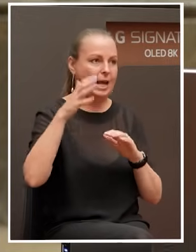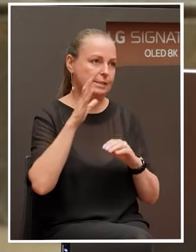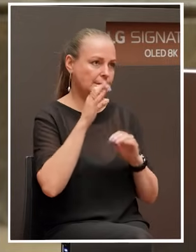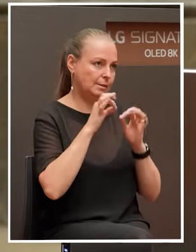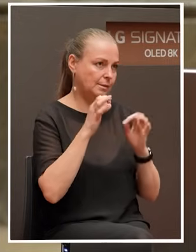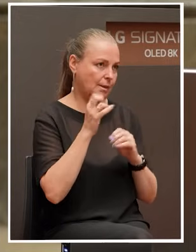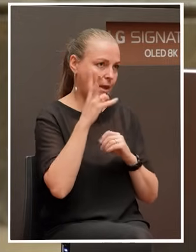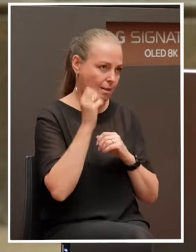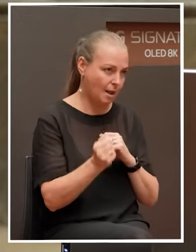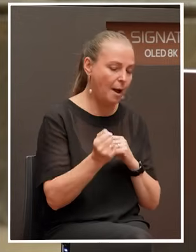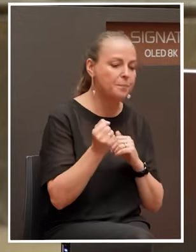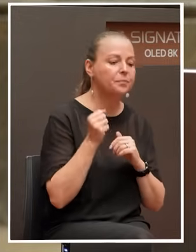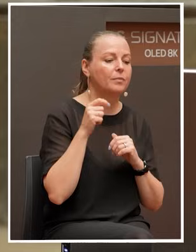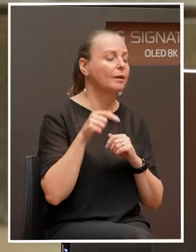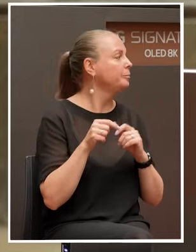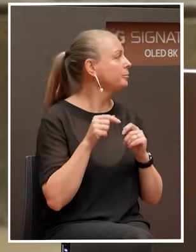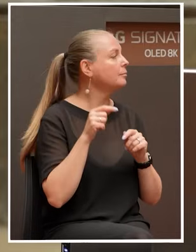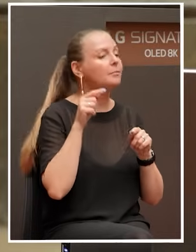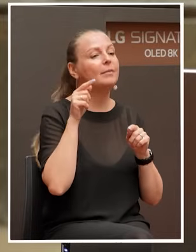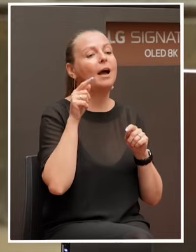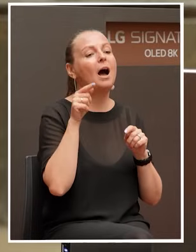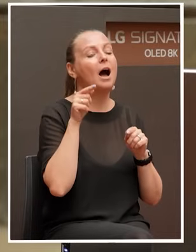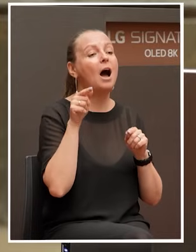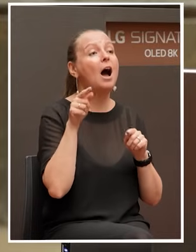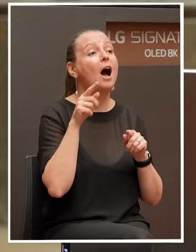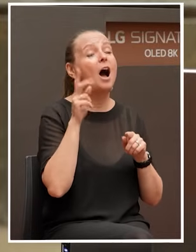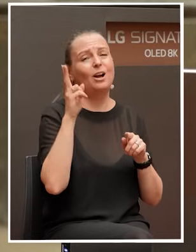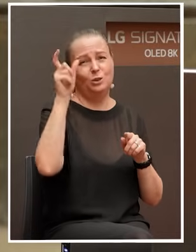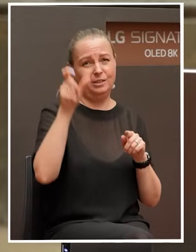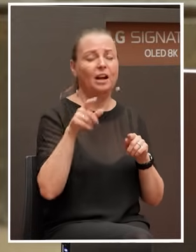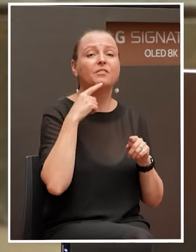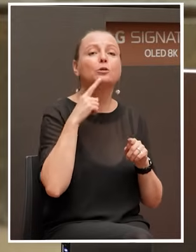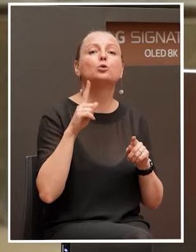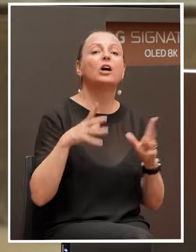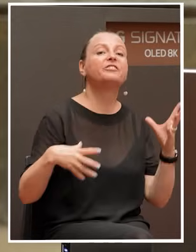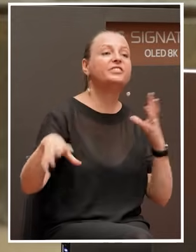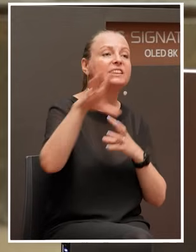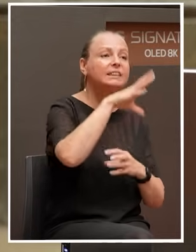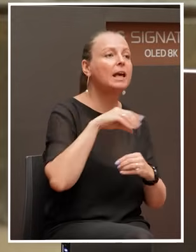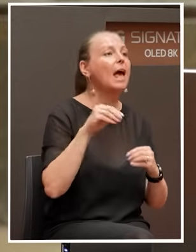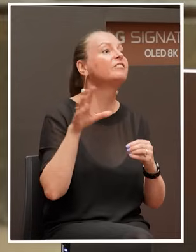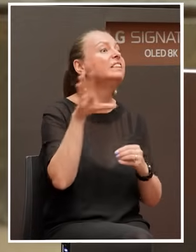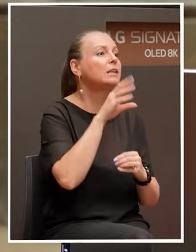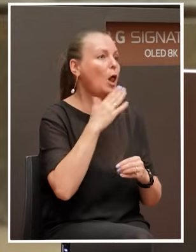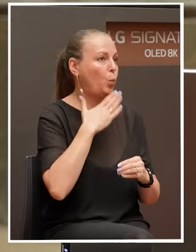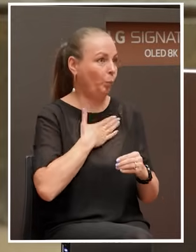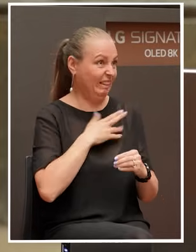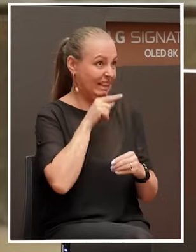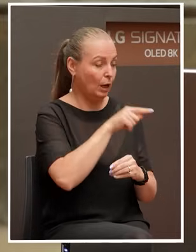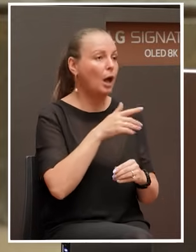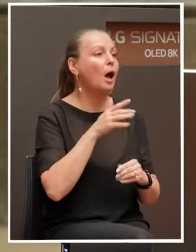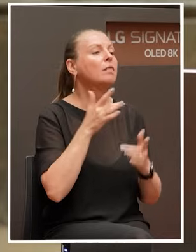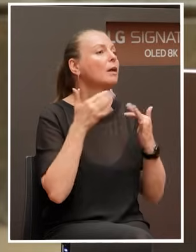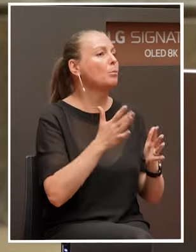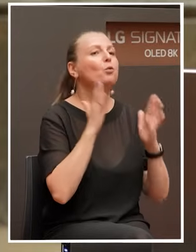и Валадона, а это конкуренты Дюран-Руэля, говорит, что все любители требуют только стога сена. Не знаю, как может